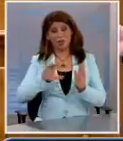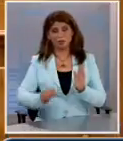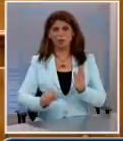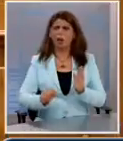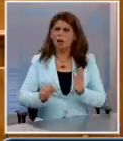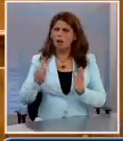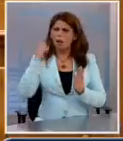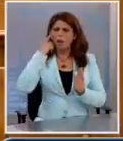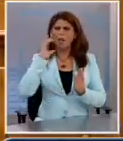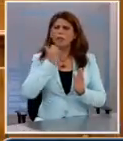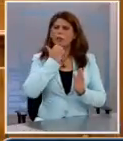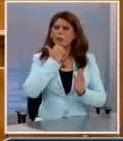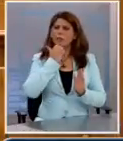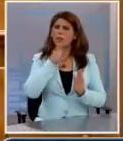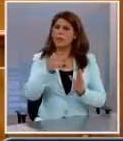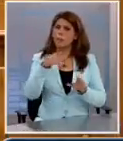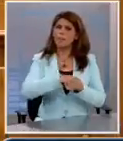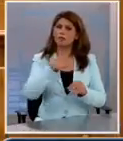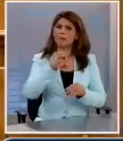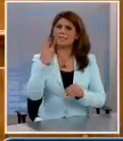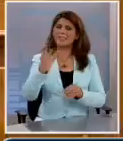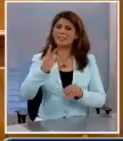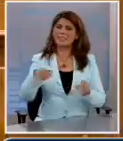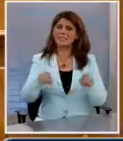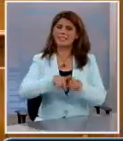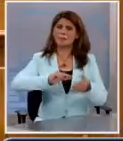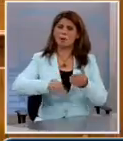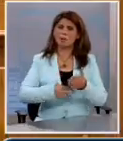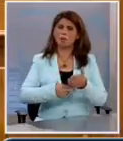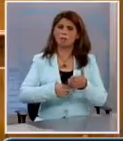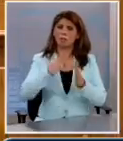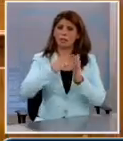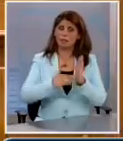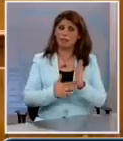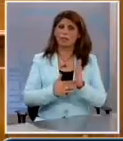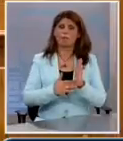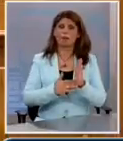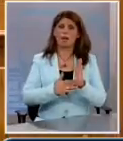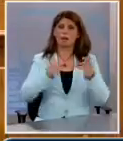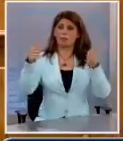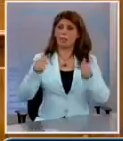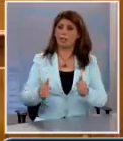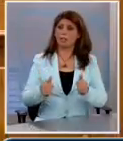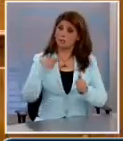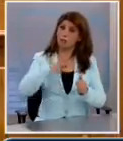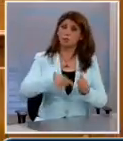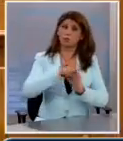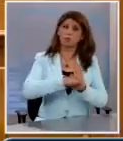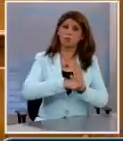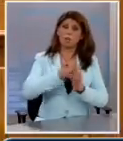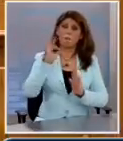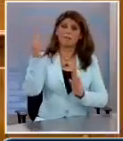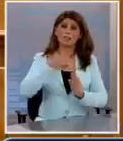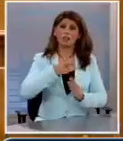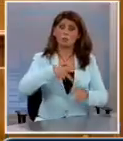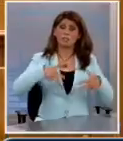κάνω λάθος, ο κύριος Τσακαλώτος δεν ανήκει στους 53 που συνυπογράφουν κείμενα και διακηρύξεις εναντίον του ιδίου του προγράμματος. Η μισή κυβέρνηση